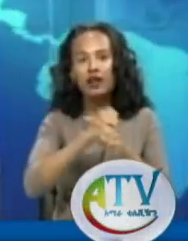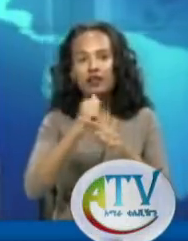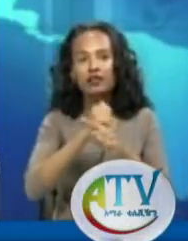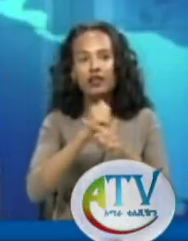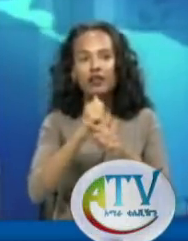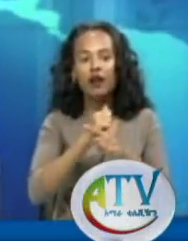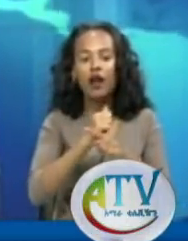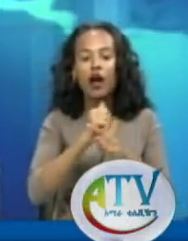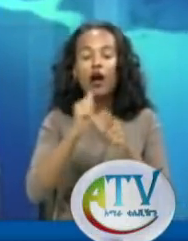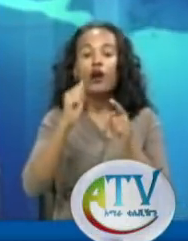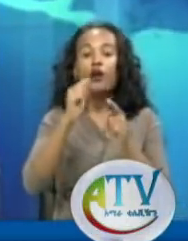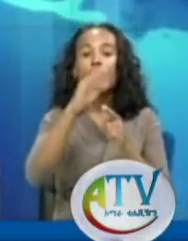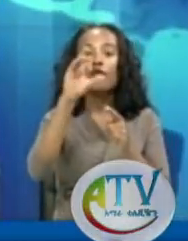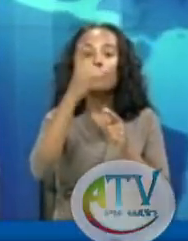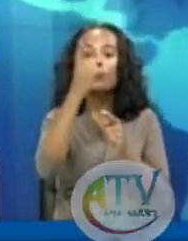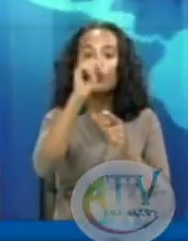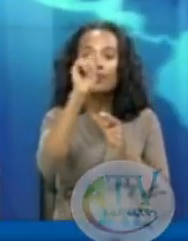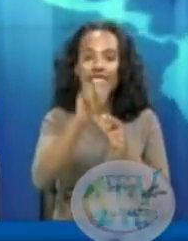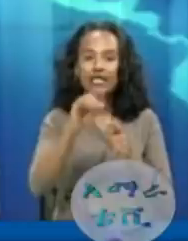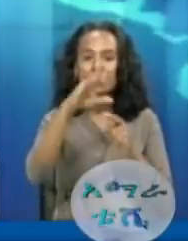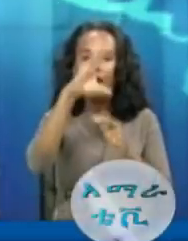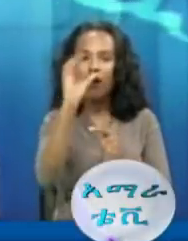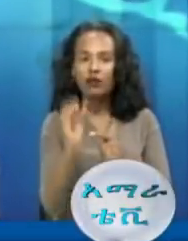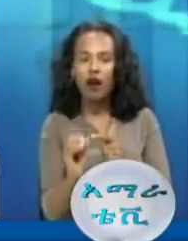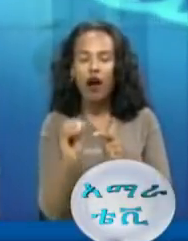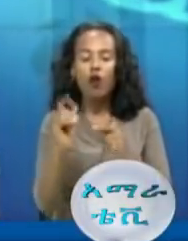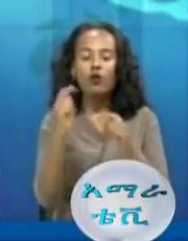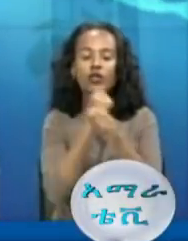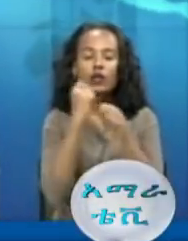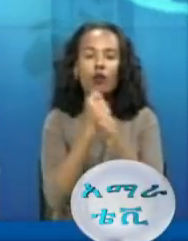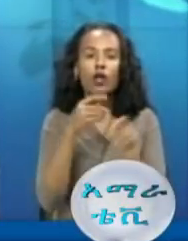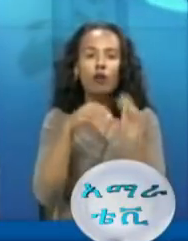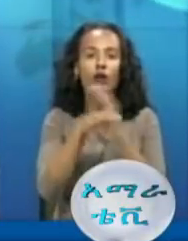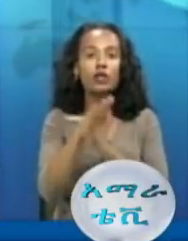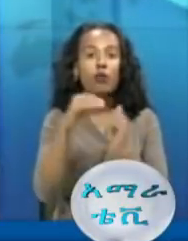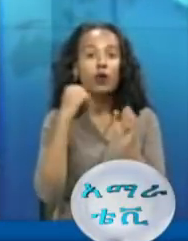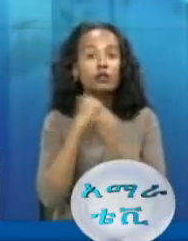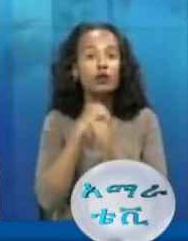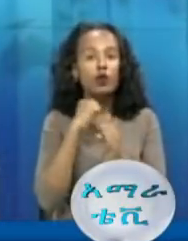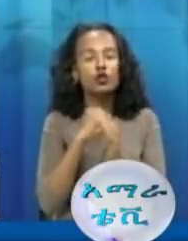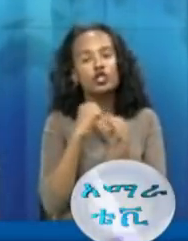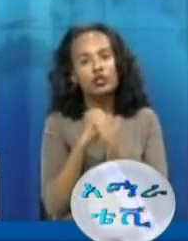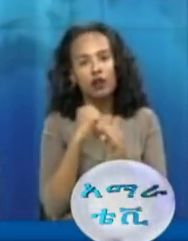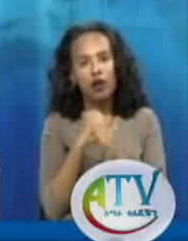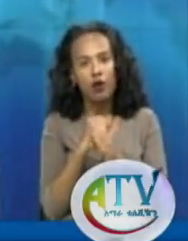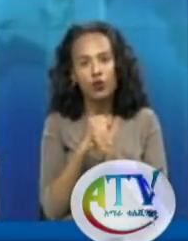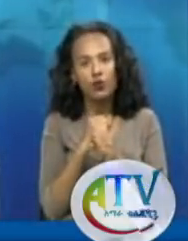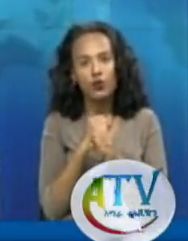ፍኖተ ካርታ ዝግጅት ወደ ተግባር የማስገባት ስራዎች ይሰራሉ።